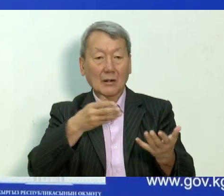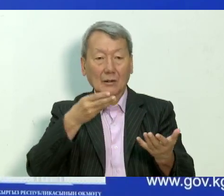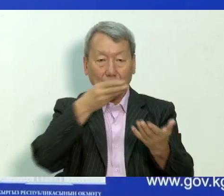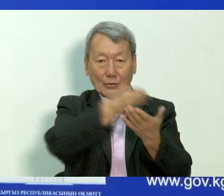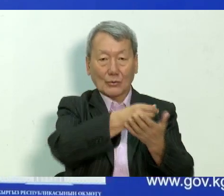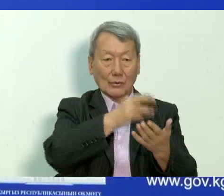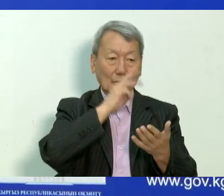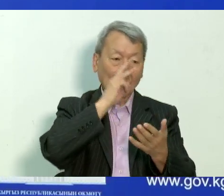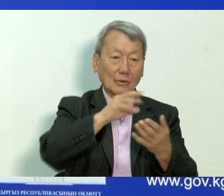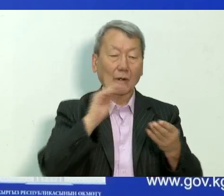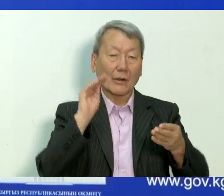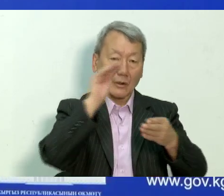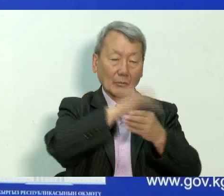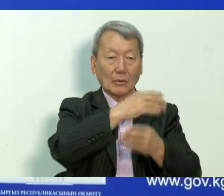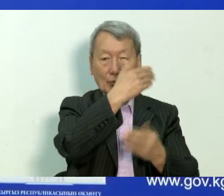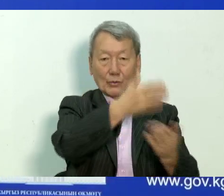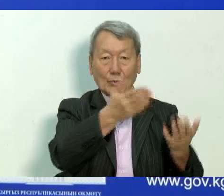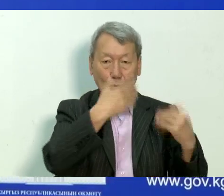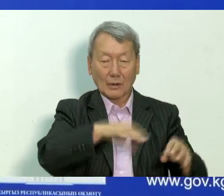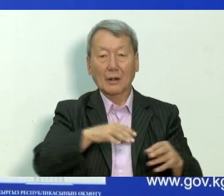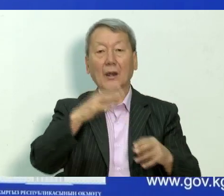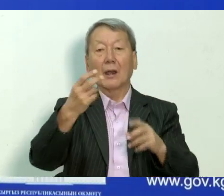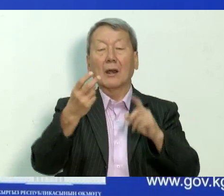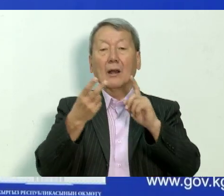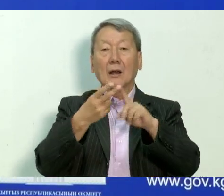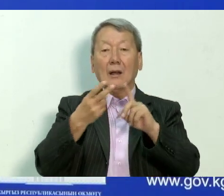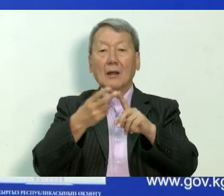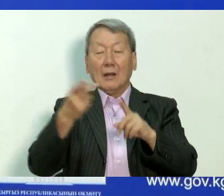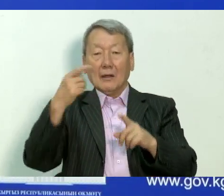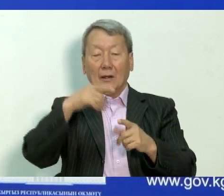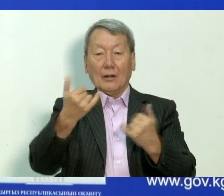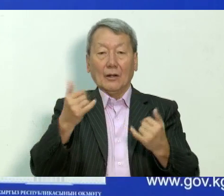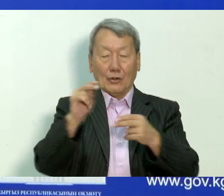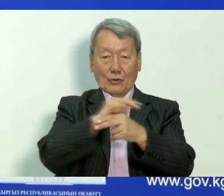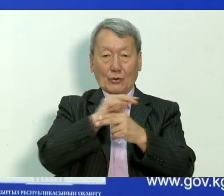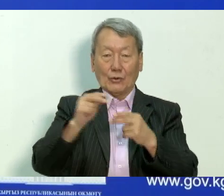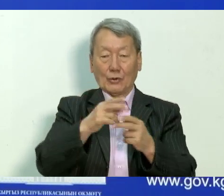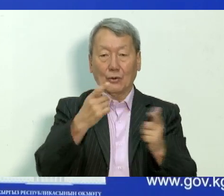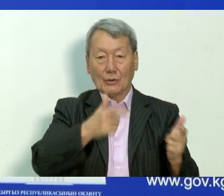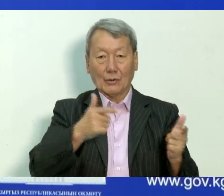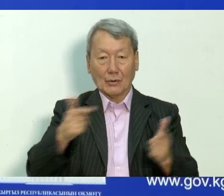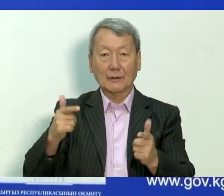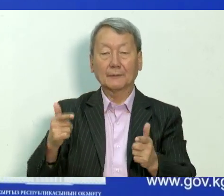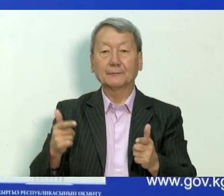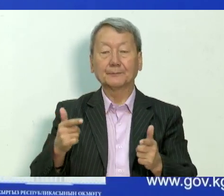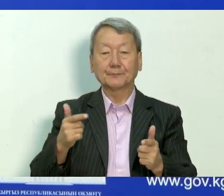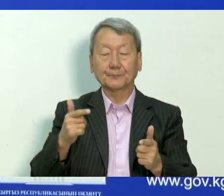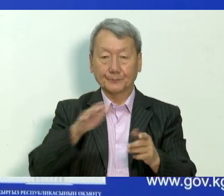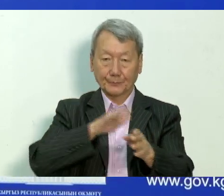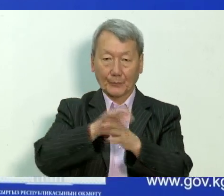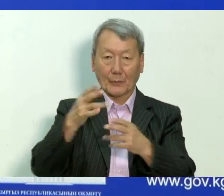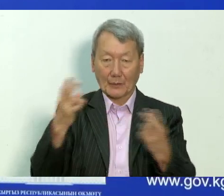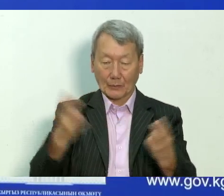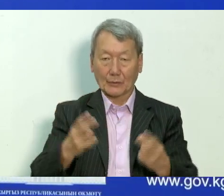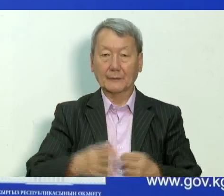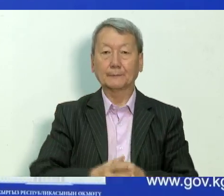кылуу, айырлуу жарандарды гриппке каршы профилактикалык эмдөө жүргүзүү иш чараларын аткаруу